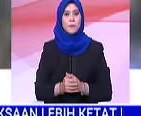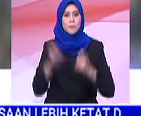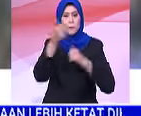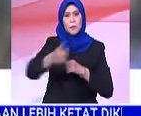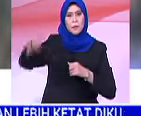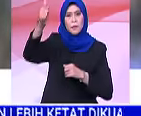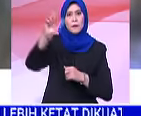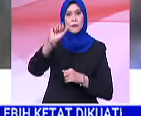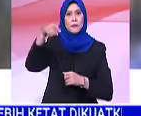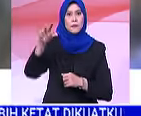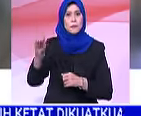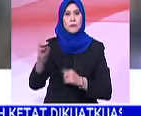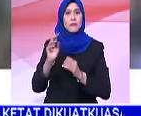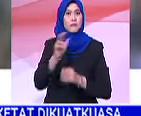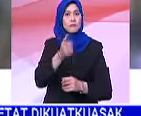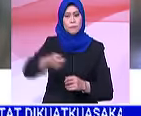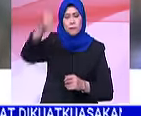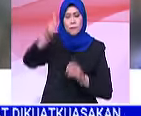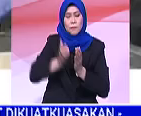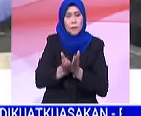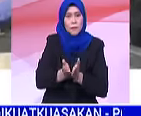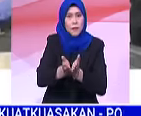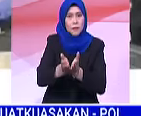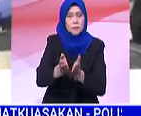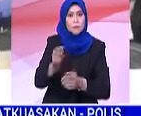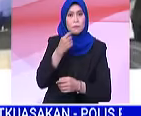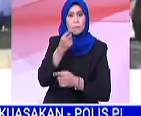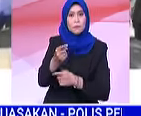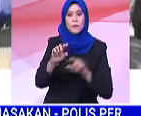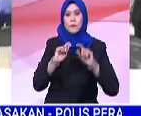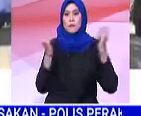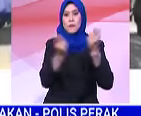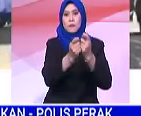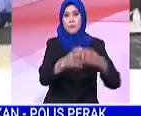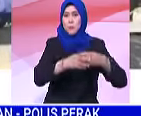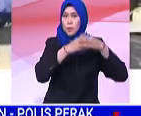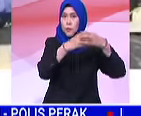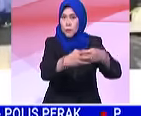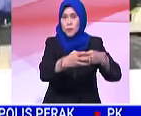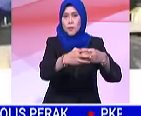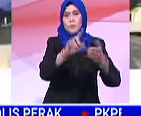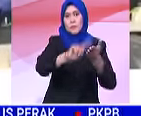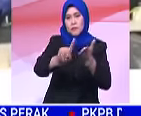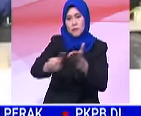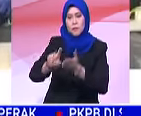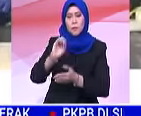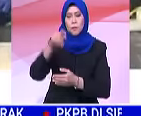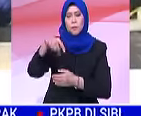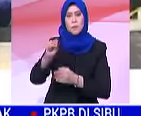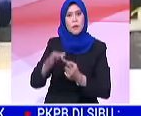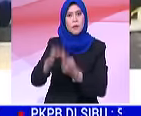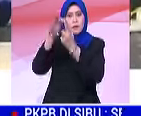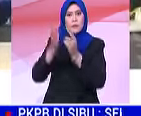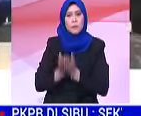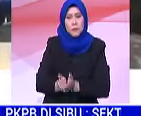Pengarah APMM Kelantan, Kapten Maritim Muhammad Nur Syam Asmawi Yaakob berkata sepasukan pegawai dan anggotanya yang sedang melaksanakan obhas menggunakan